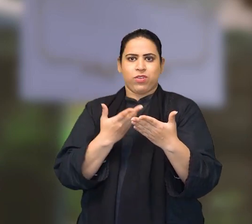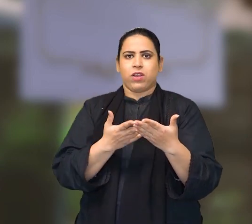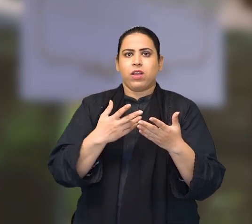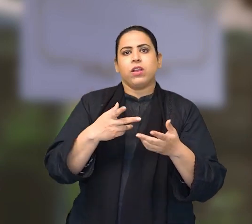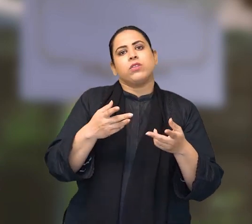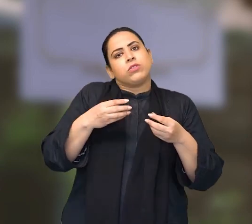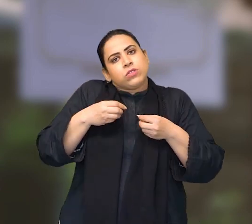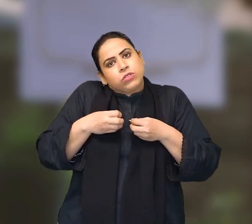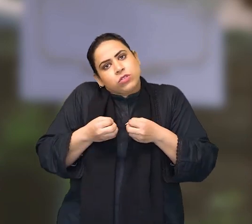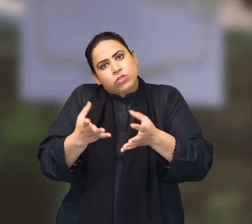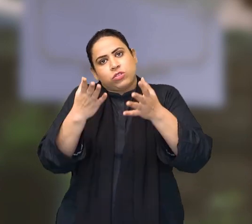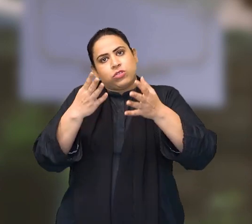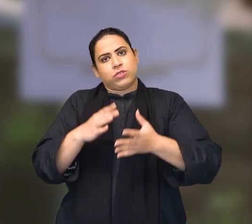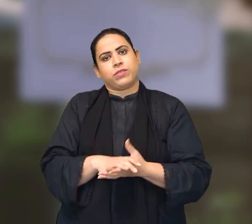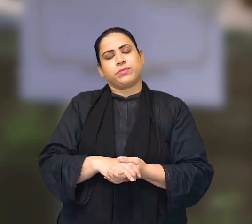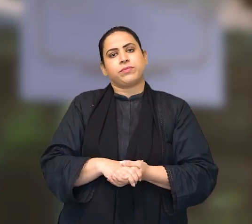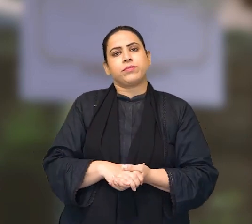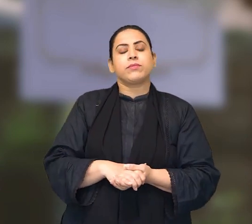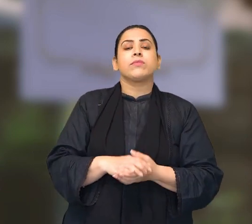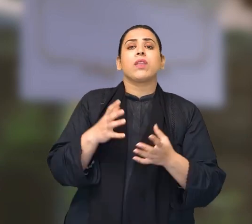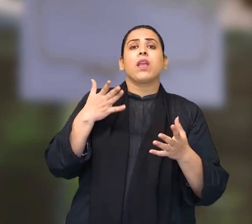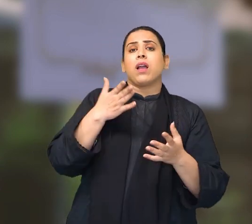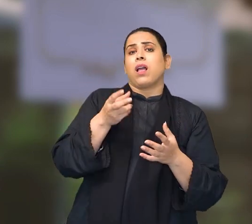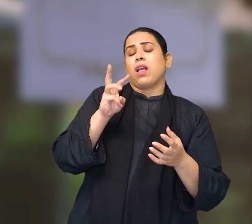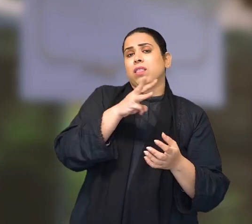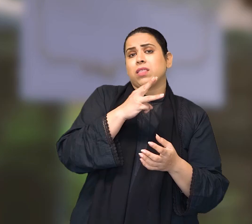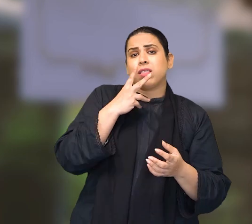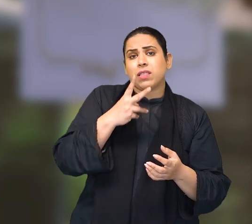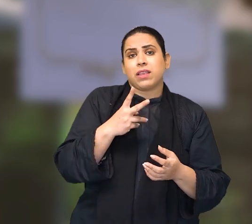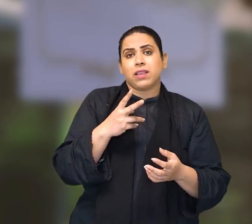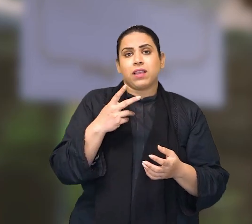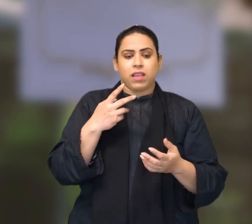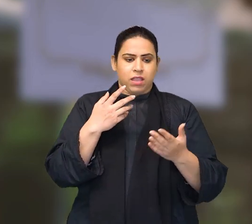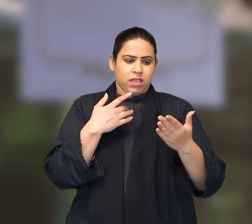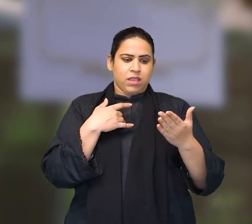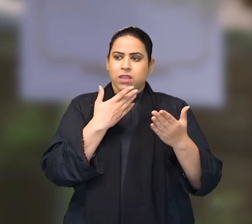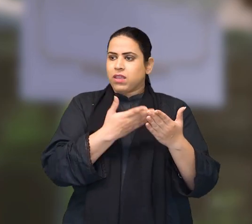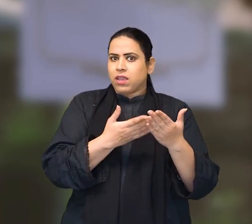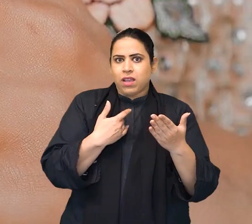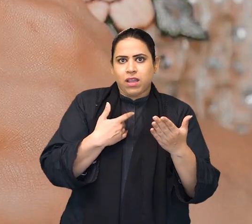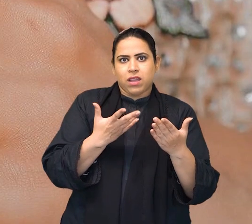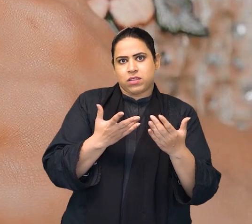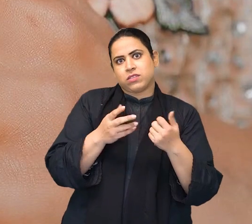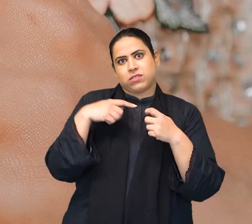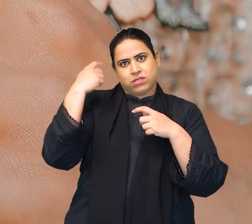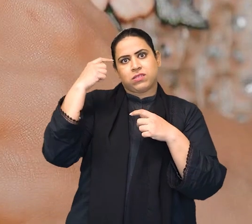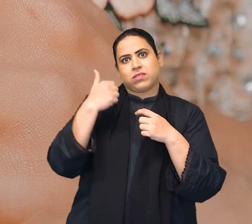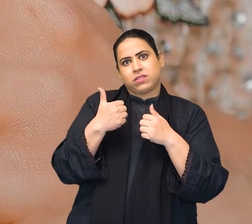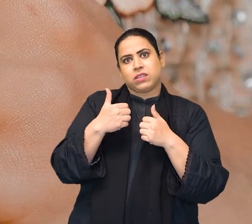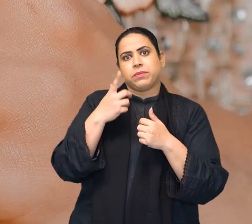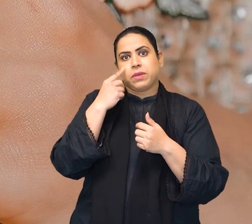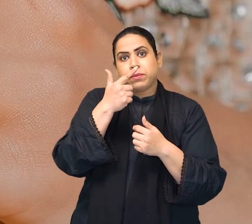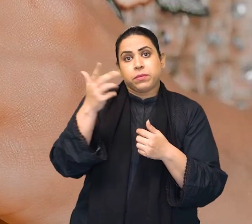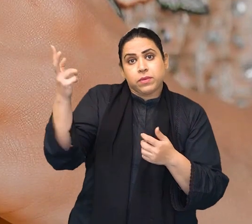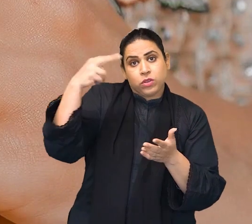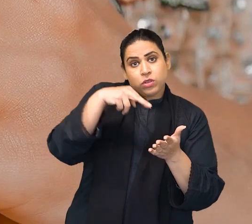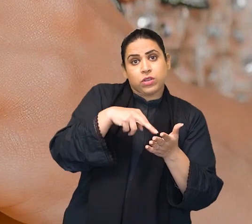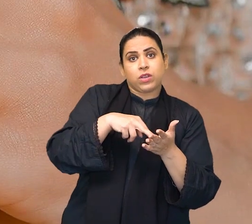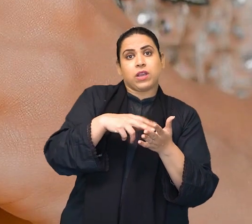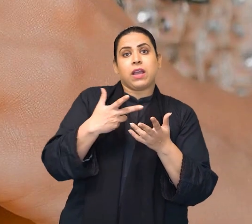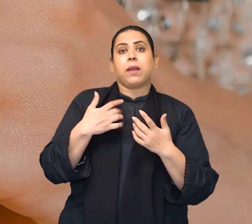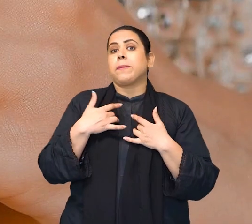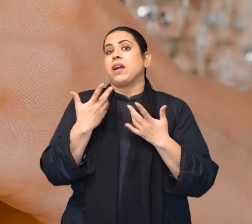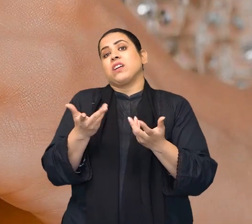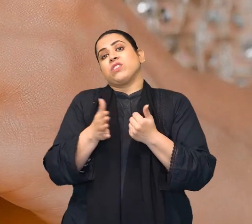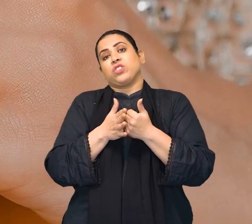एस्पेक्ट जो था वो नया था वहाँ पे मार्केट में. तो दोज आर द थिंग्स जब वो लोग देखा करते थे लाइक यार पीपल गेट